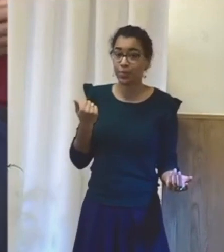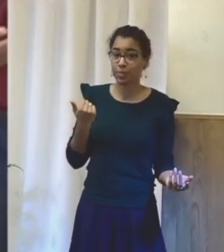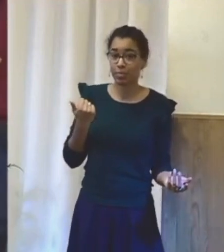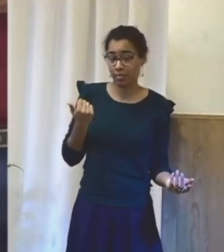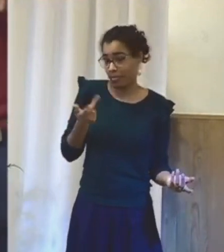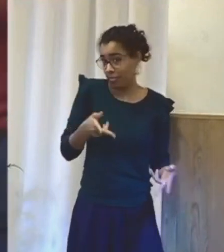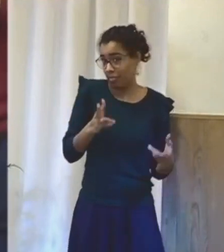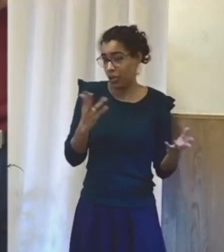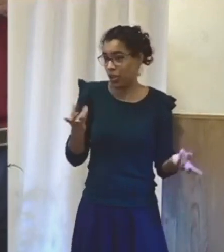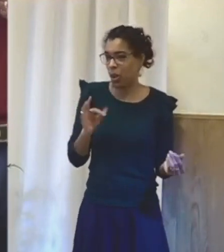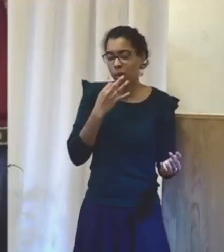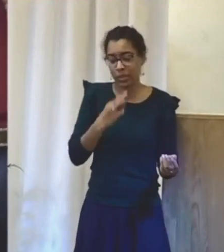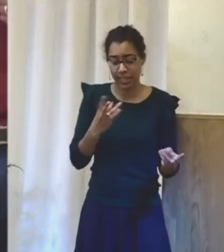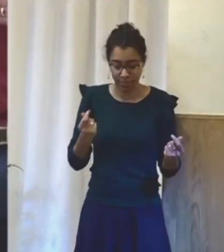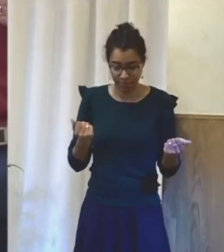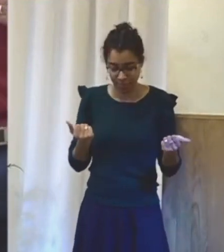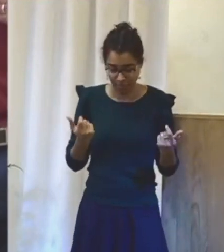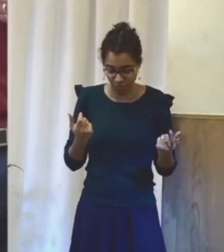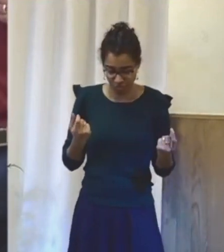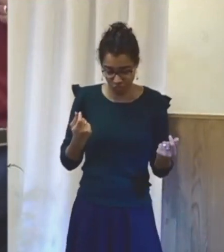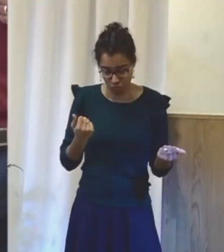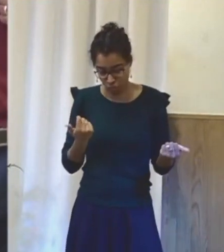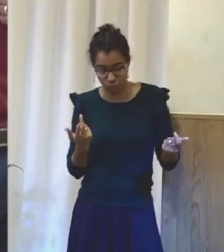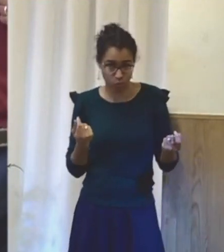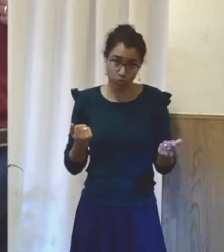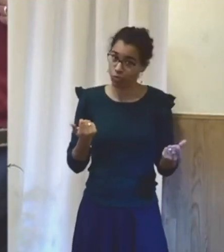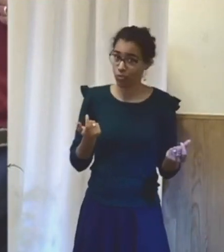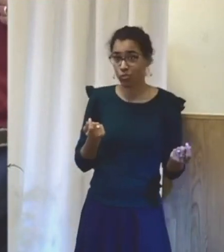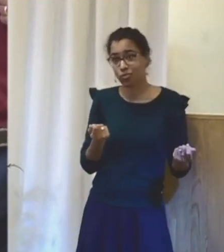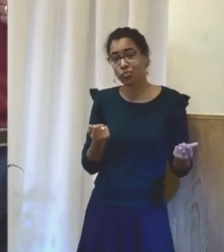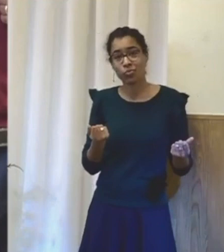il y a des moments, comment je pourrais vous dire ça? Des moments